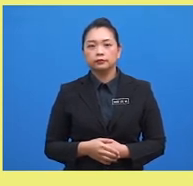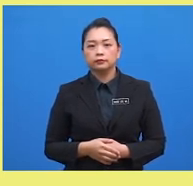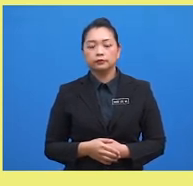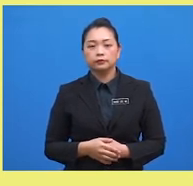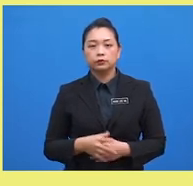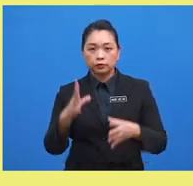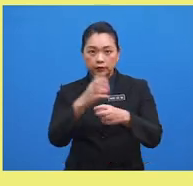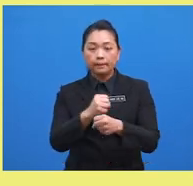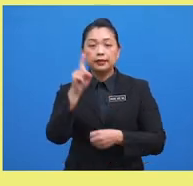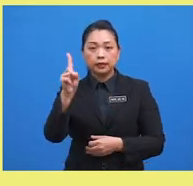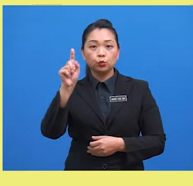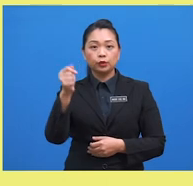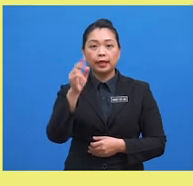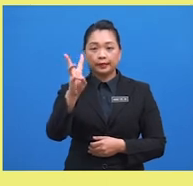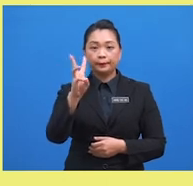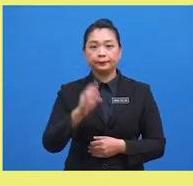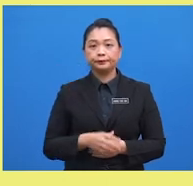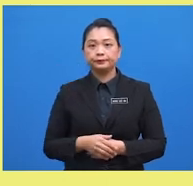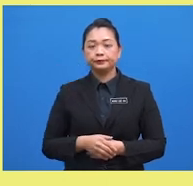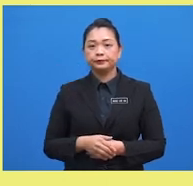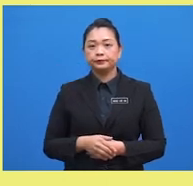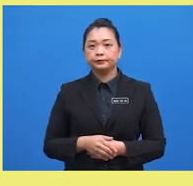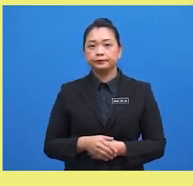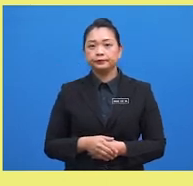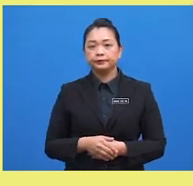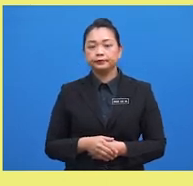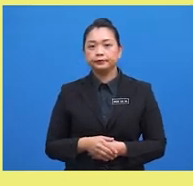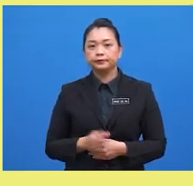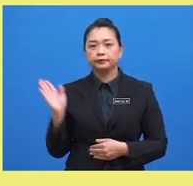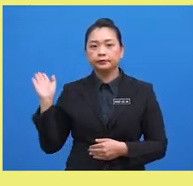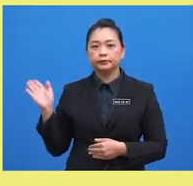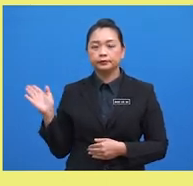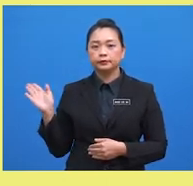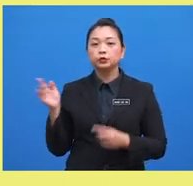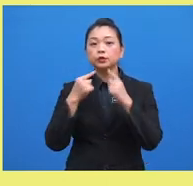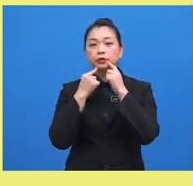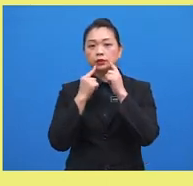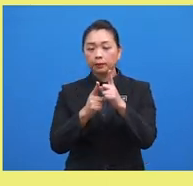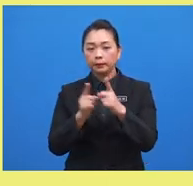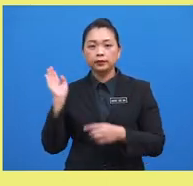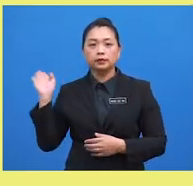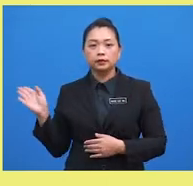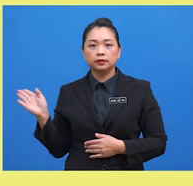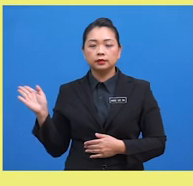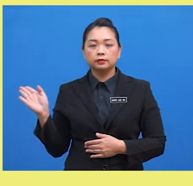dan 6. Pelengkap P kesatuan Q ialah 1,